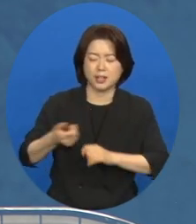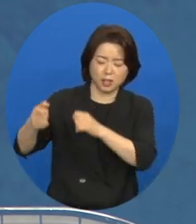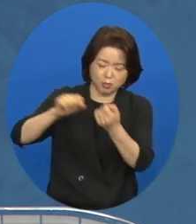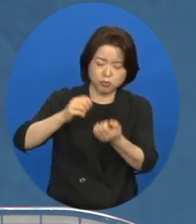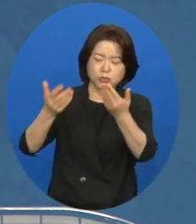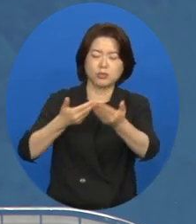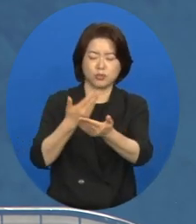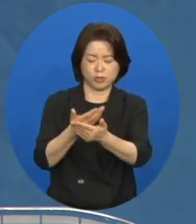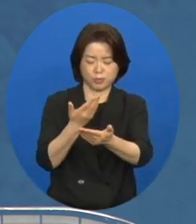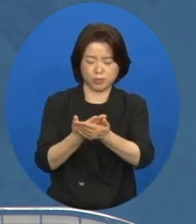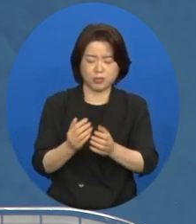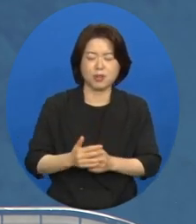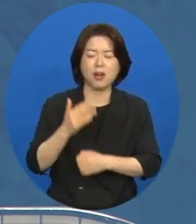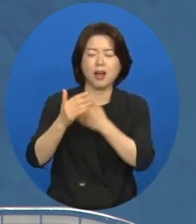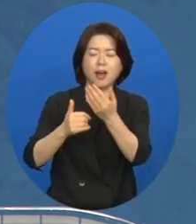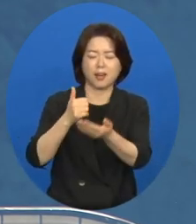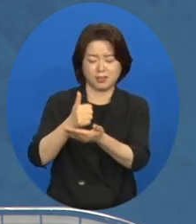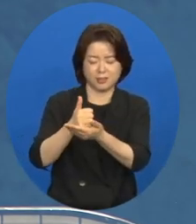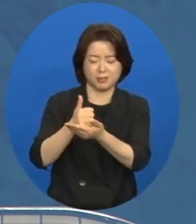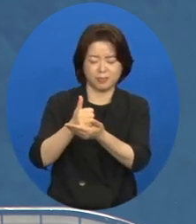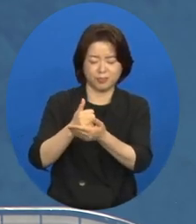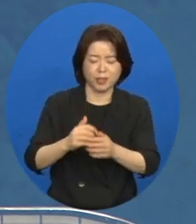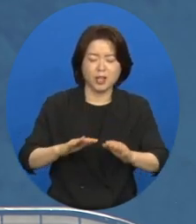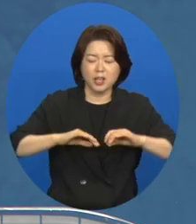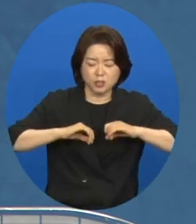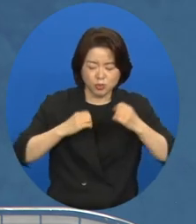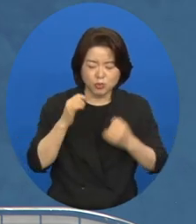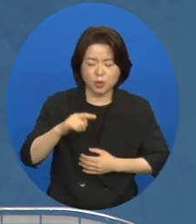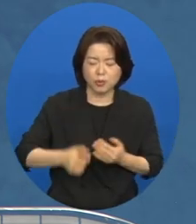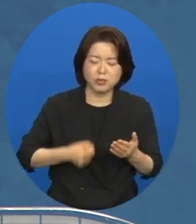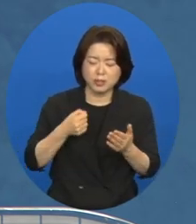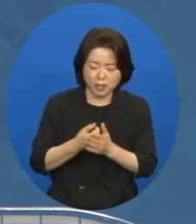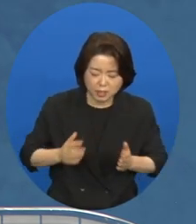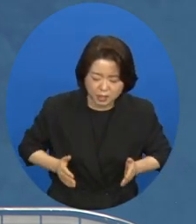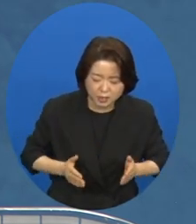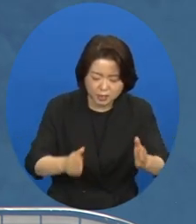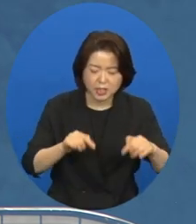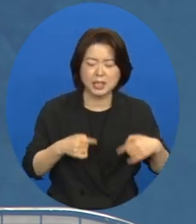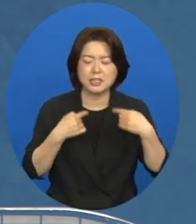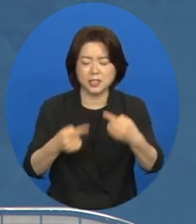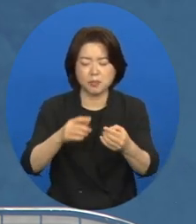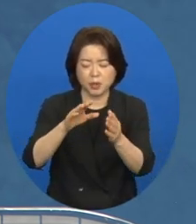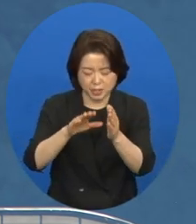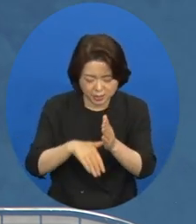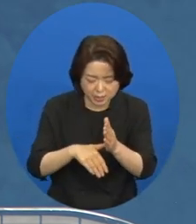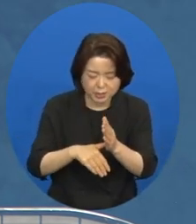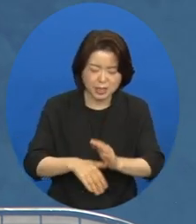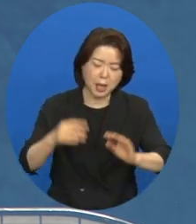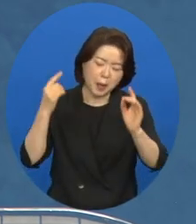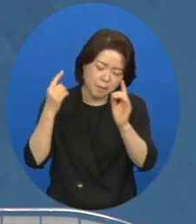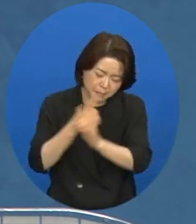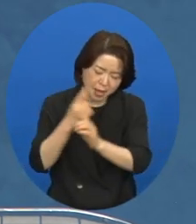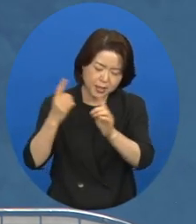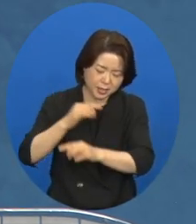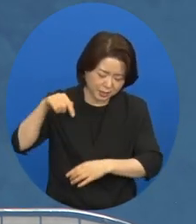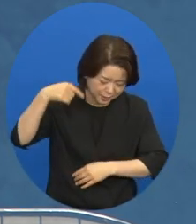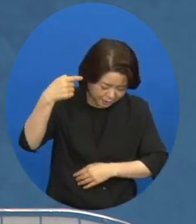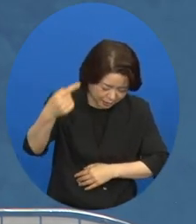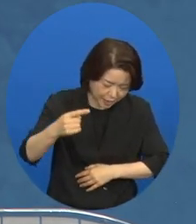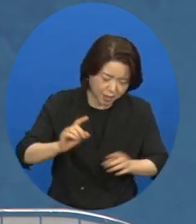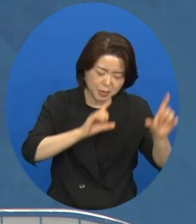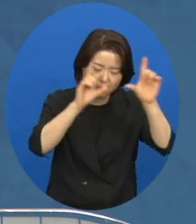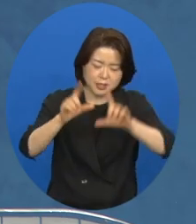부어주십시오. 하나님, 순종으로 그 길 위에 들어섰을 때 매일이라는 치열한 삶의